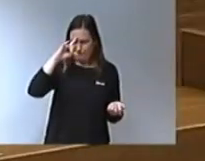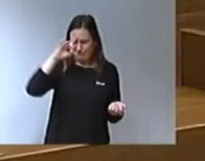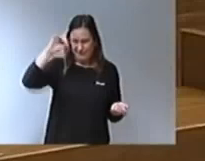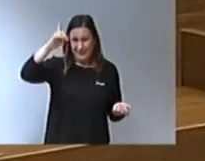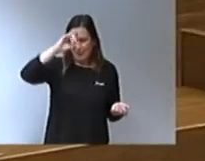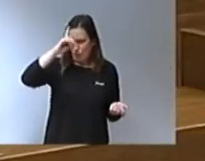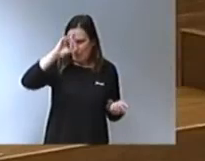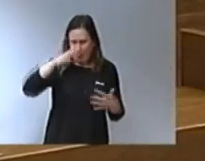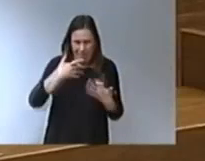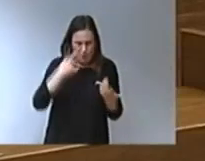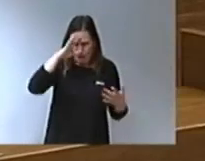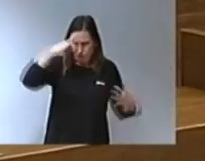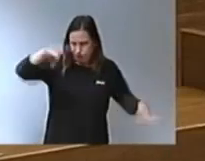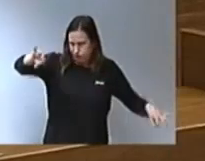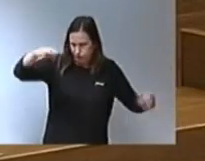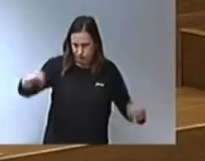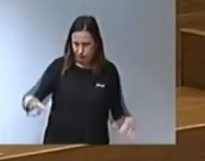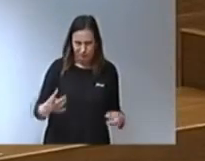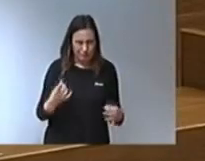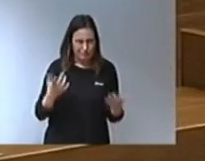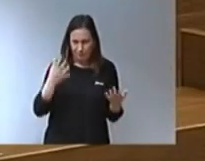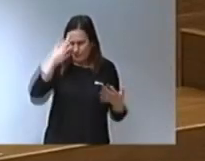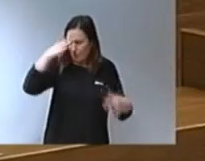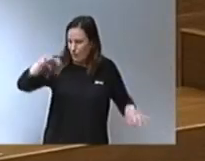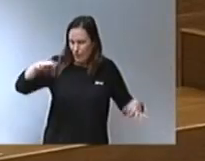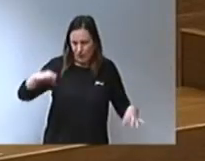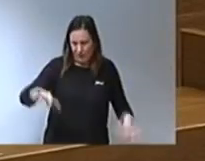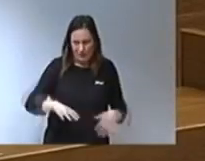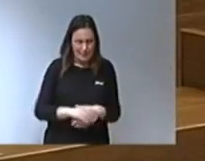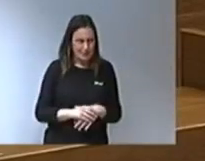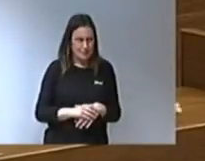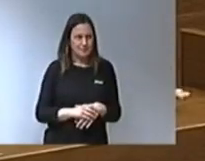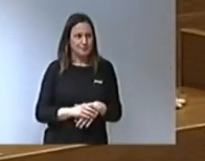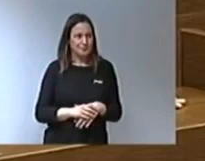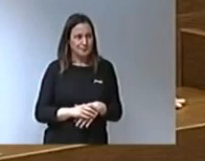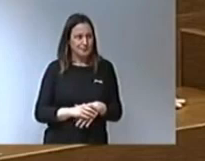la ignorancia es tan atrevida. La ignorancia es tan atrevida. Señorías, por favor.